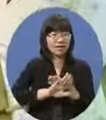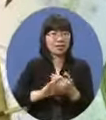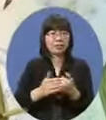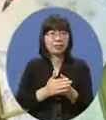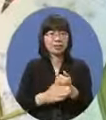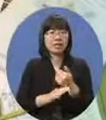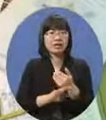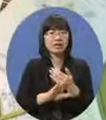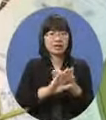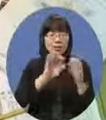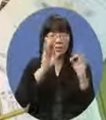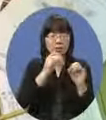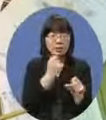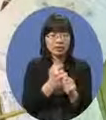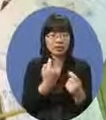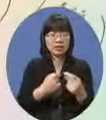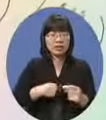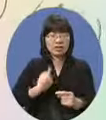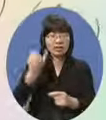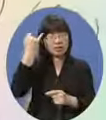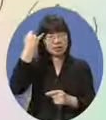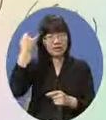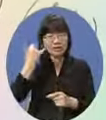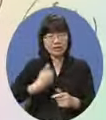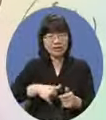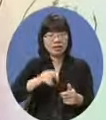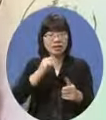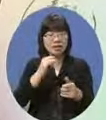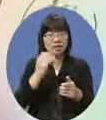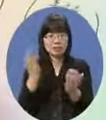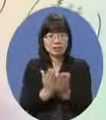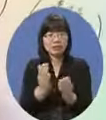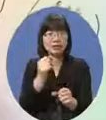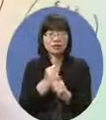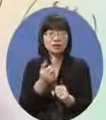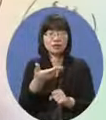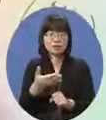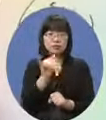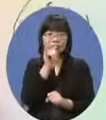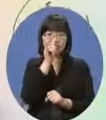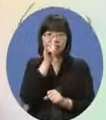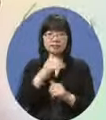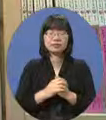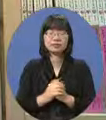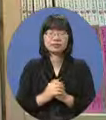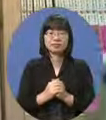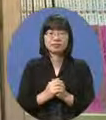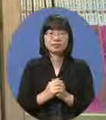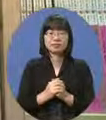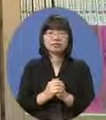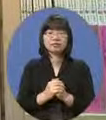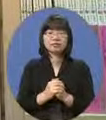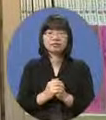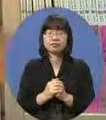만드는 것보다는 제 아이디어 스스로 우리 아이들에 맞게 제가 만들어주는 편이고요.